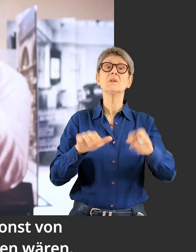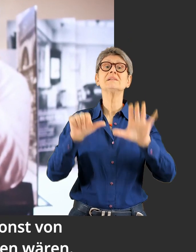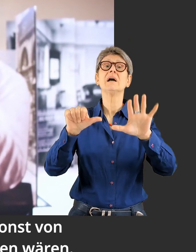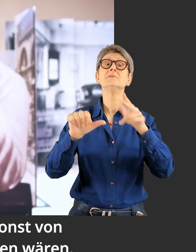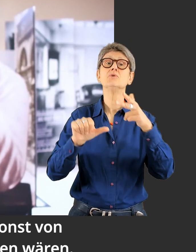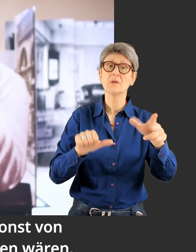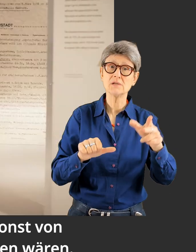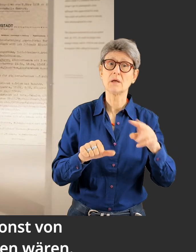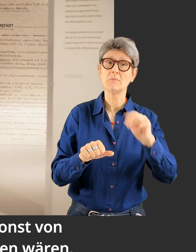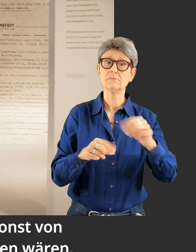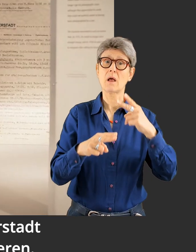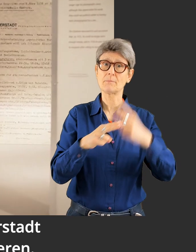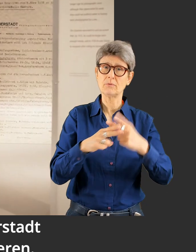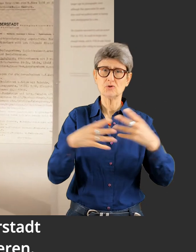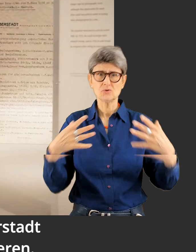fotografiert worden wären.